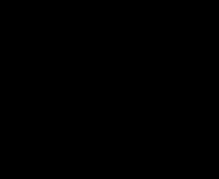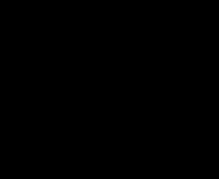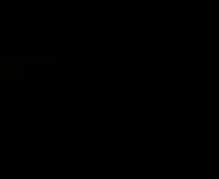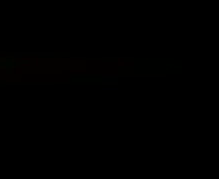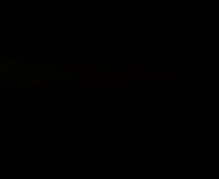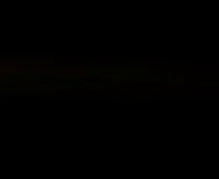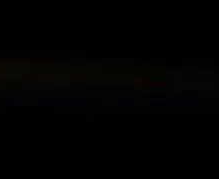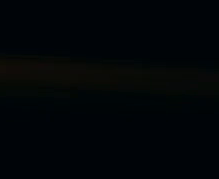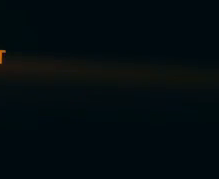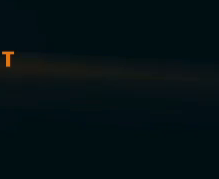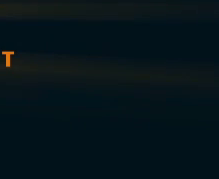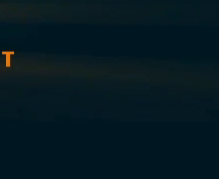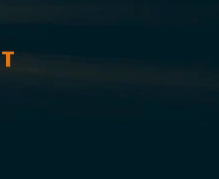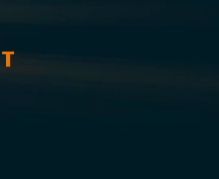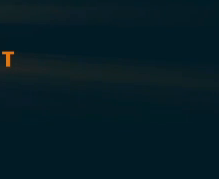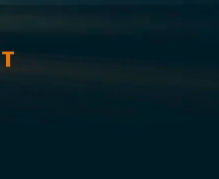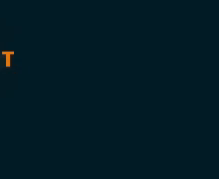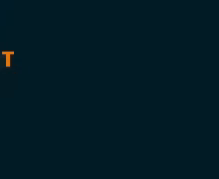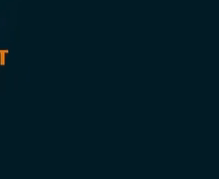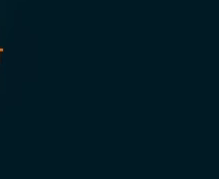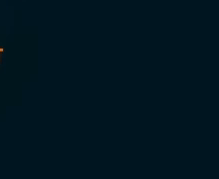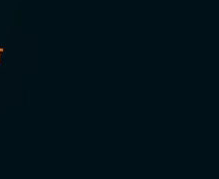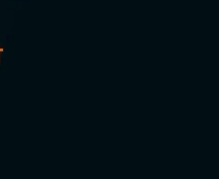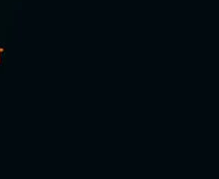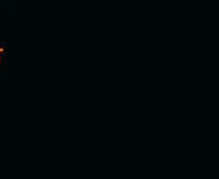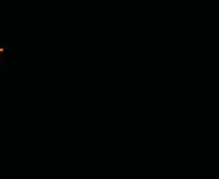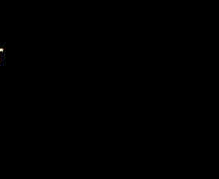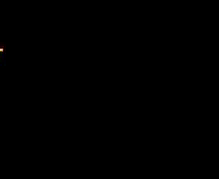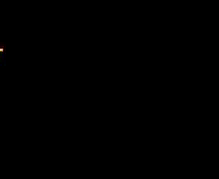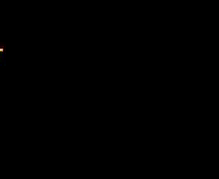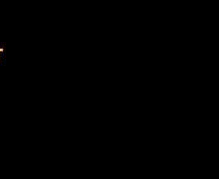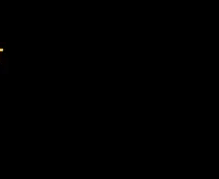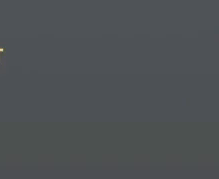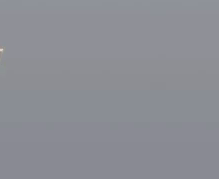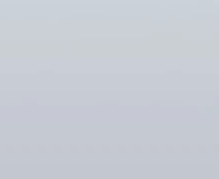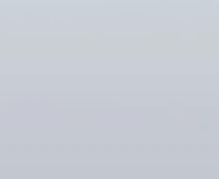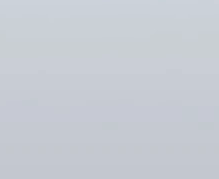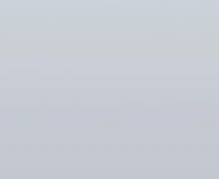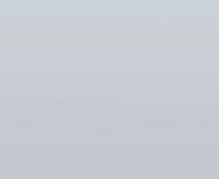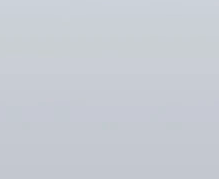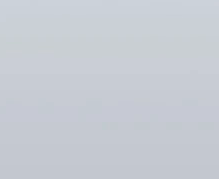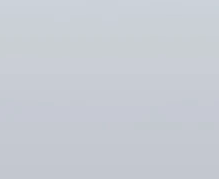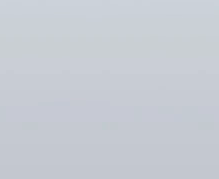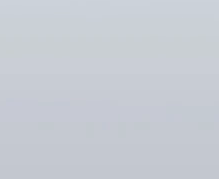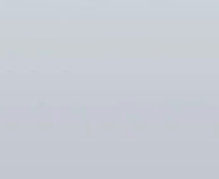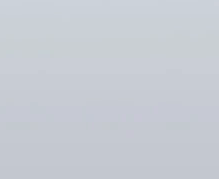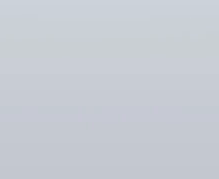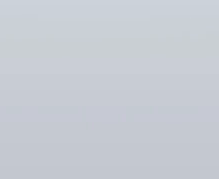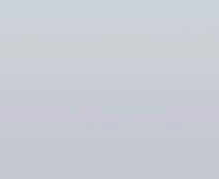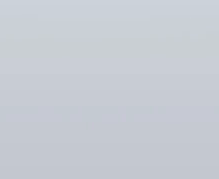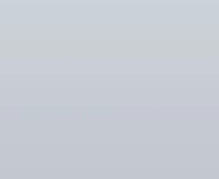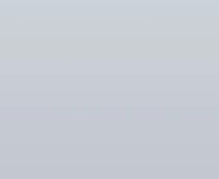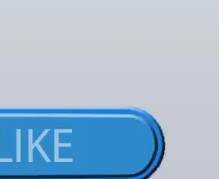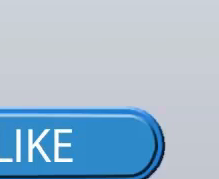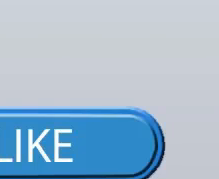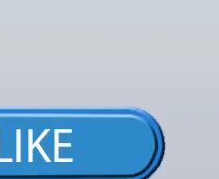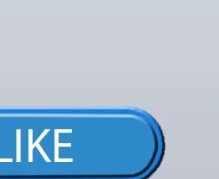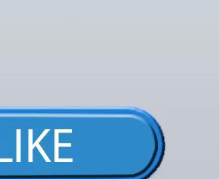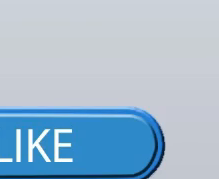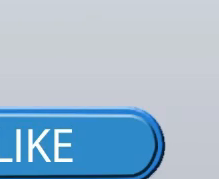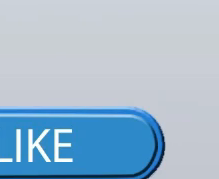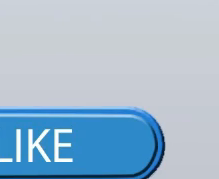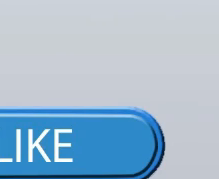Make your day right. Gilly Bonny Online TV. Kupata habari mpya na kwa haraka kila